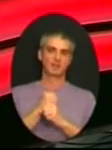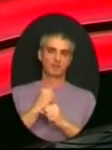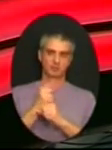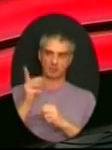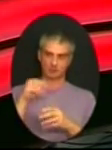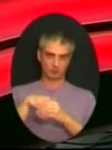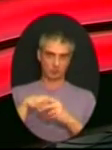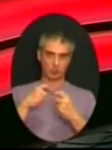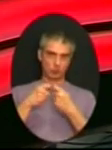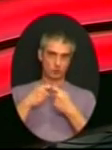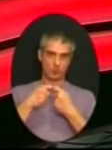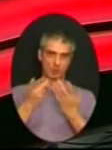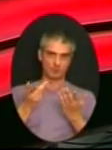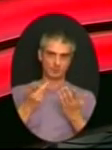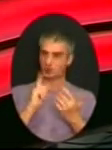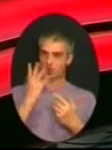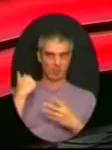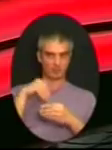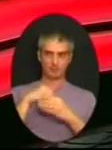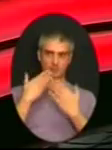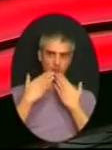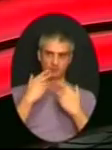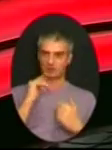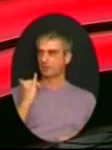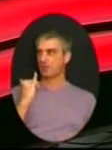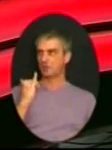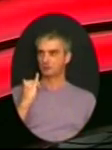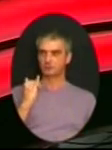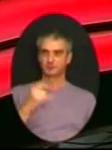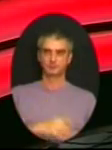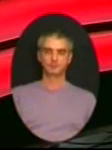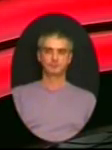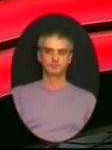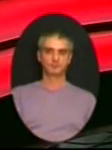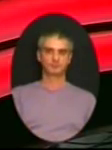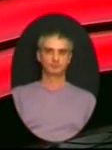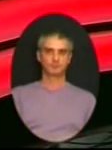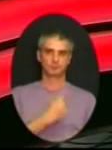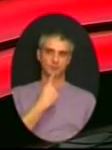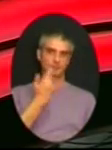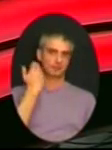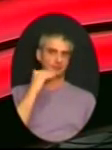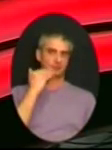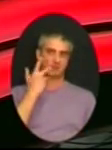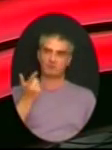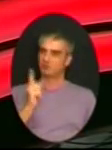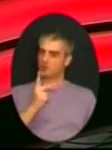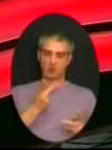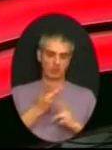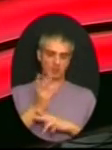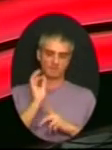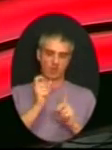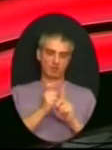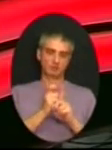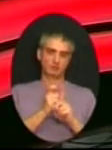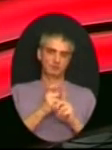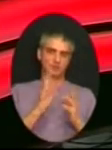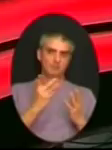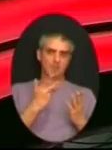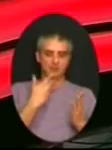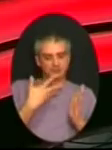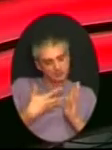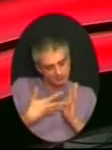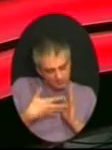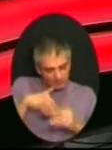שייכת לתנועה. נכון. אז לא היית בישיבה הזאת, נכון? וממה שהוא אומר שם, ציפי לבני לא תעבור את אחוז החסימה, מהסקרי העומק